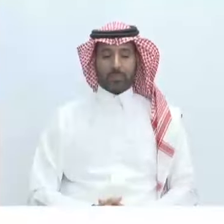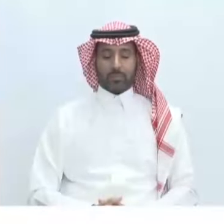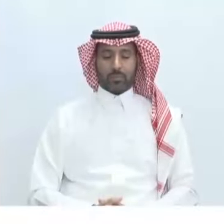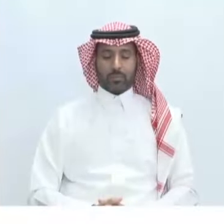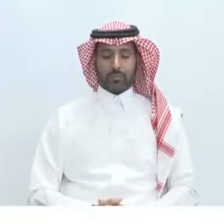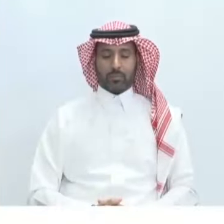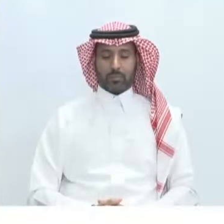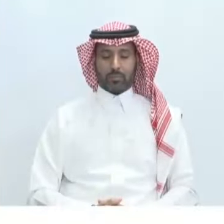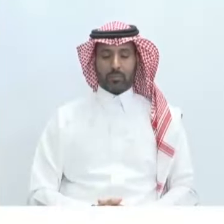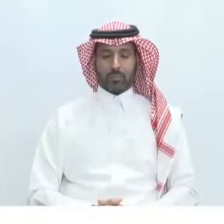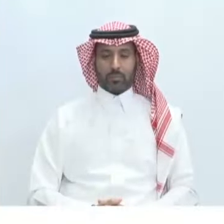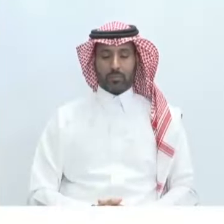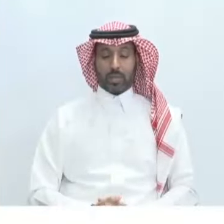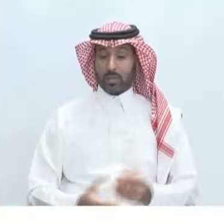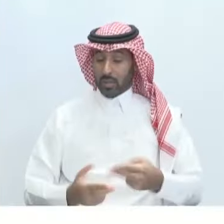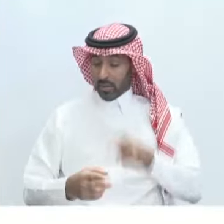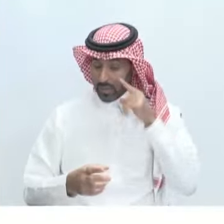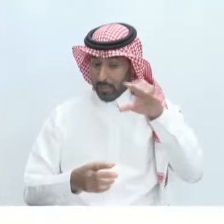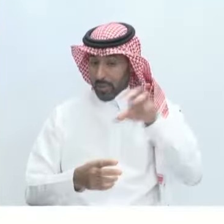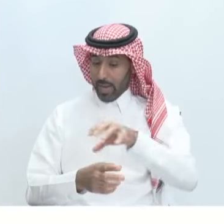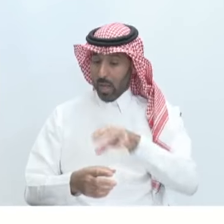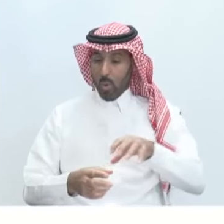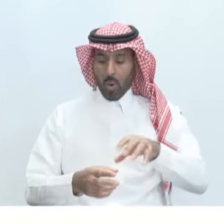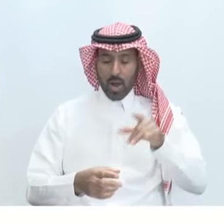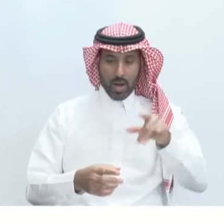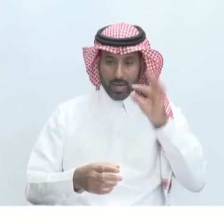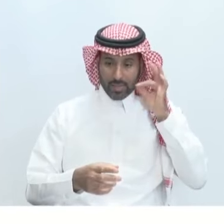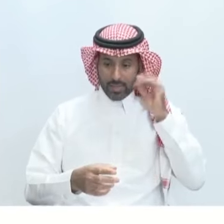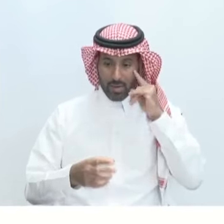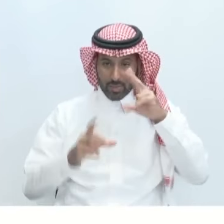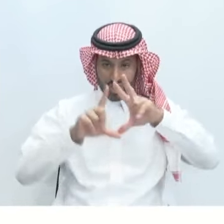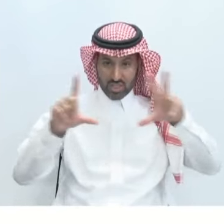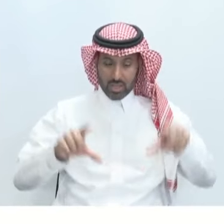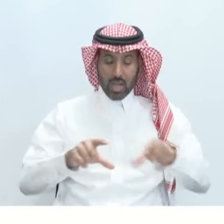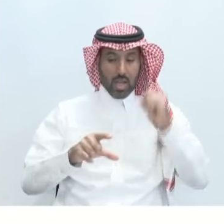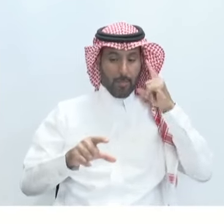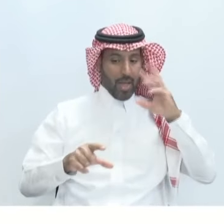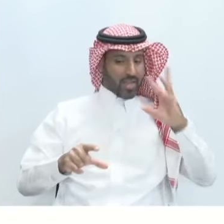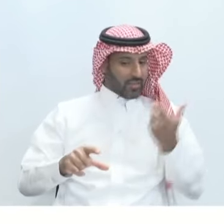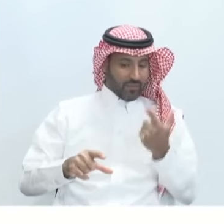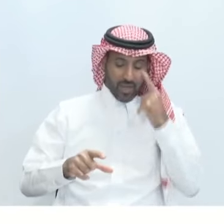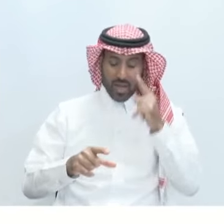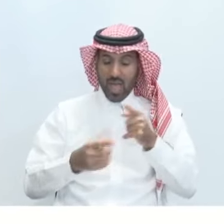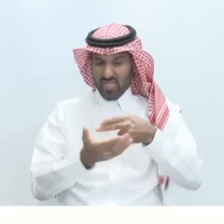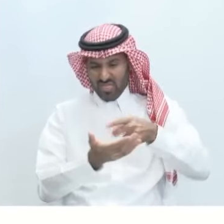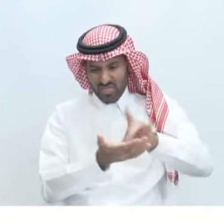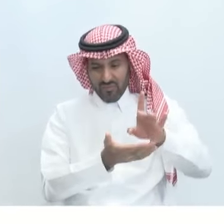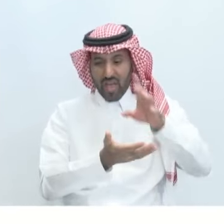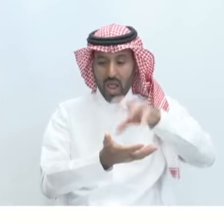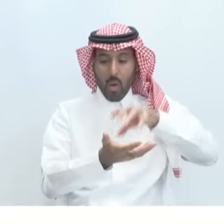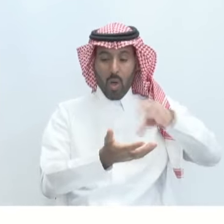الرمز تحرير العوائق اختر المشهد الاتي لمعرفه كيفيه حذف العوائق